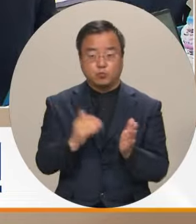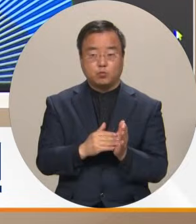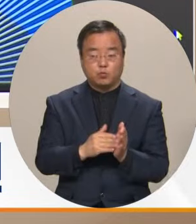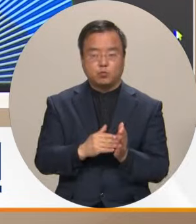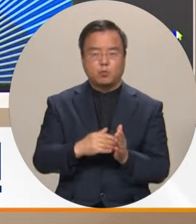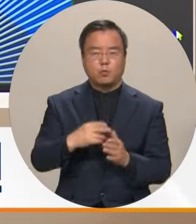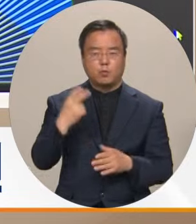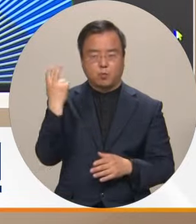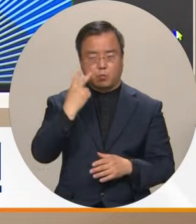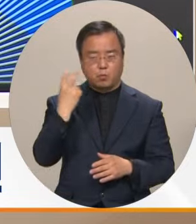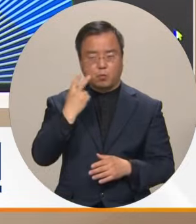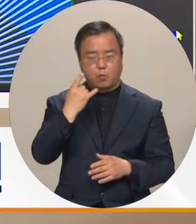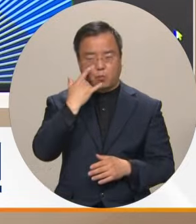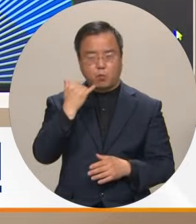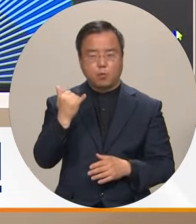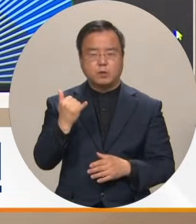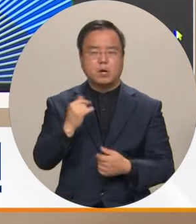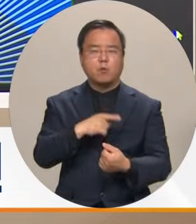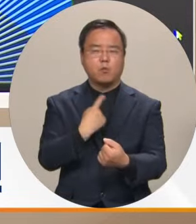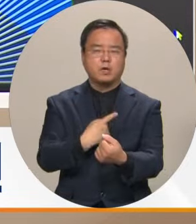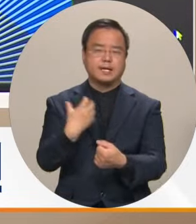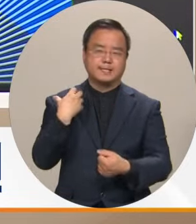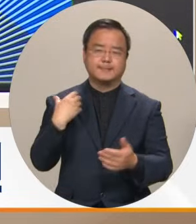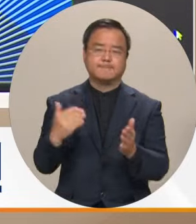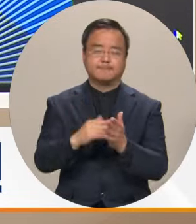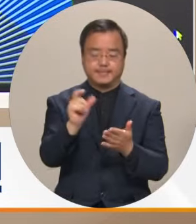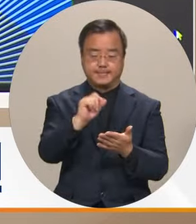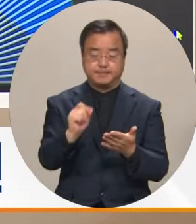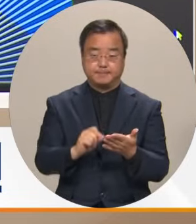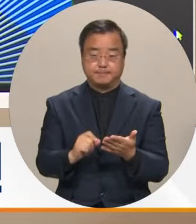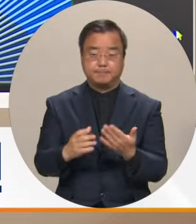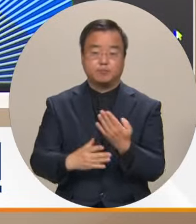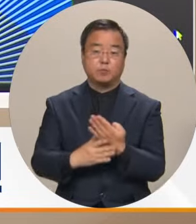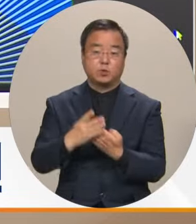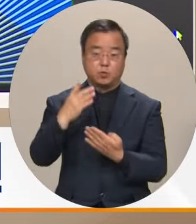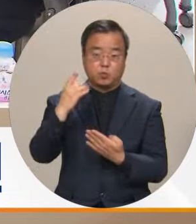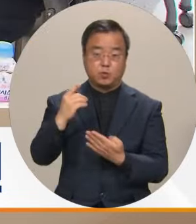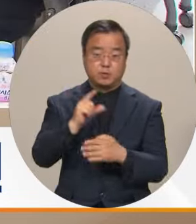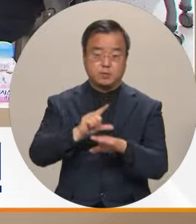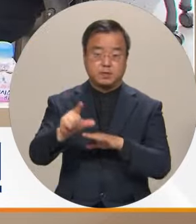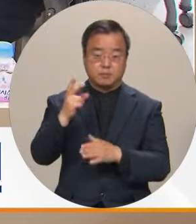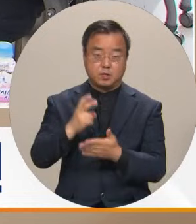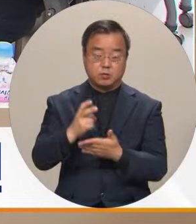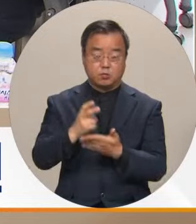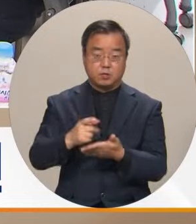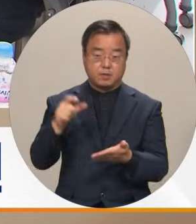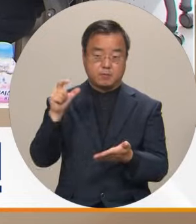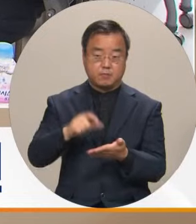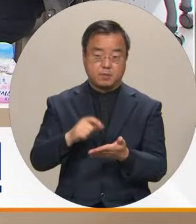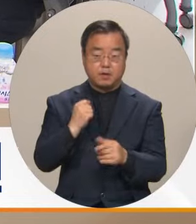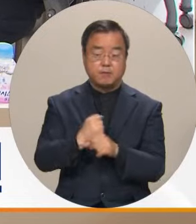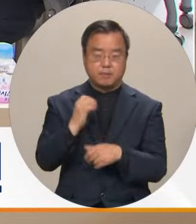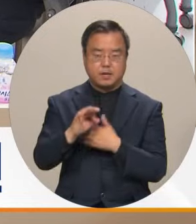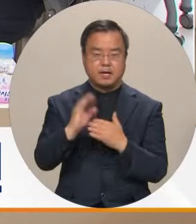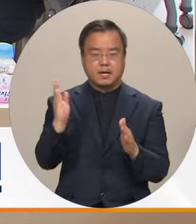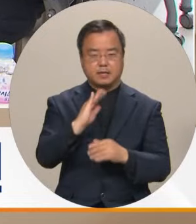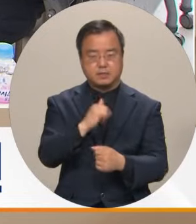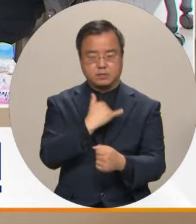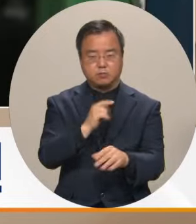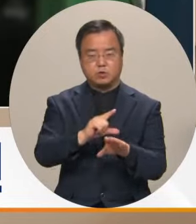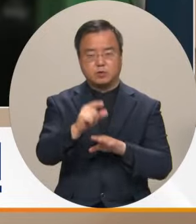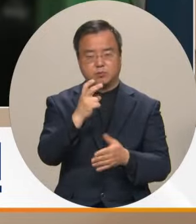권리와 책임도 함께 다루고 있습니다 만약이 통합 조례가 제정된다면 학생 인권 조례는 폐지가